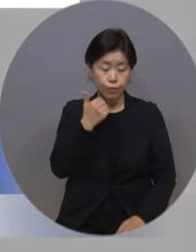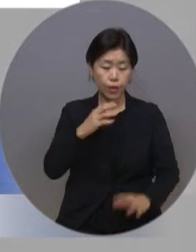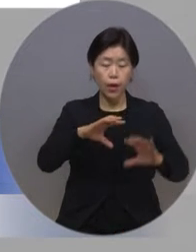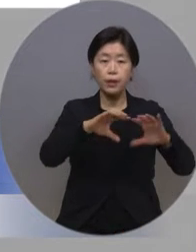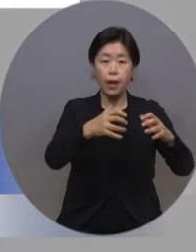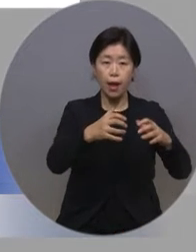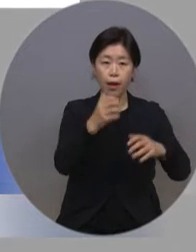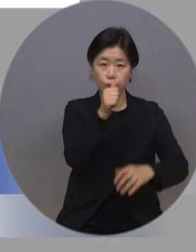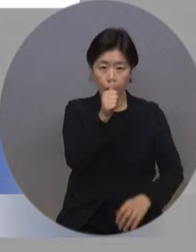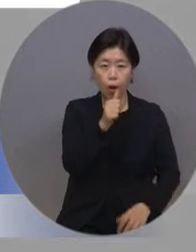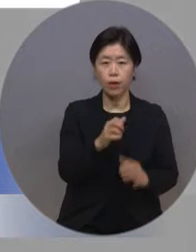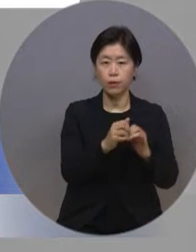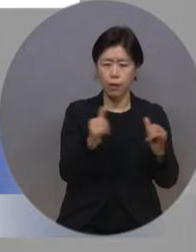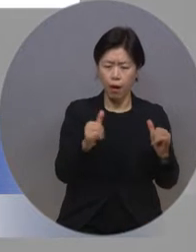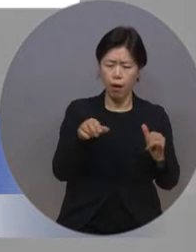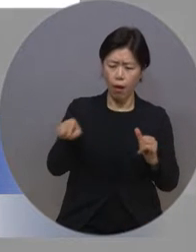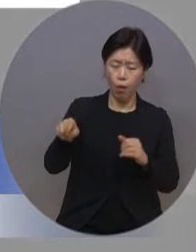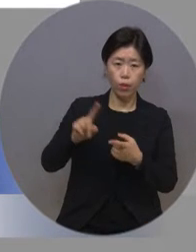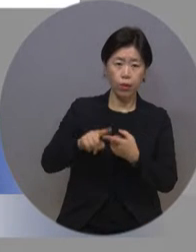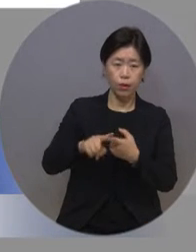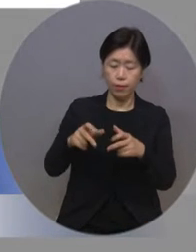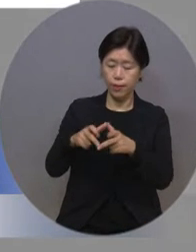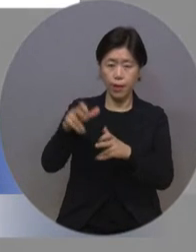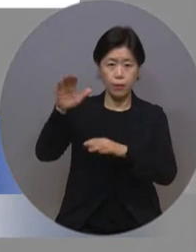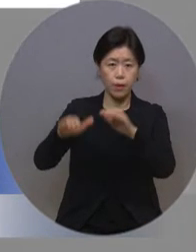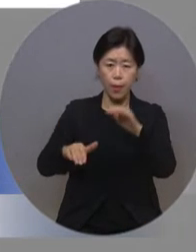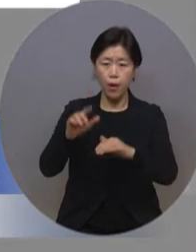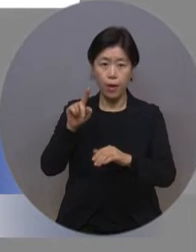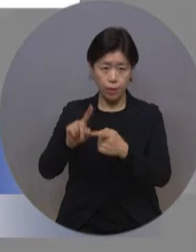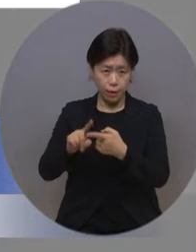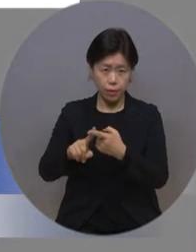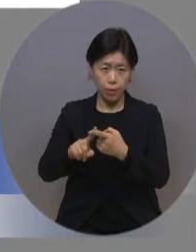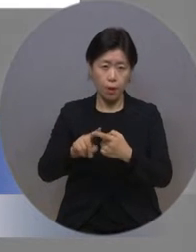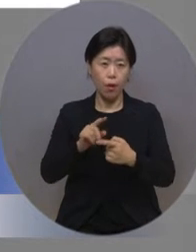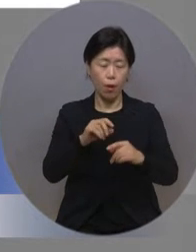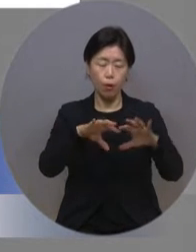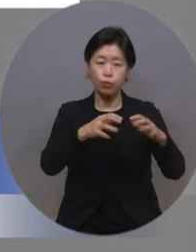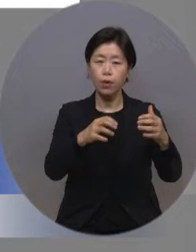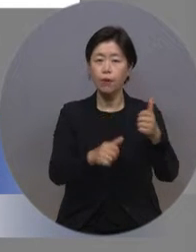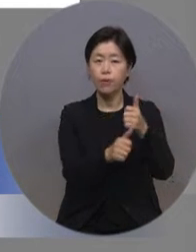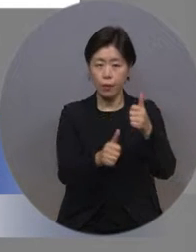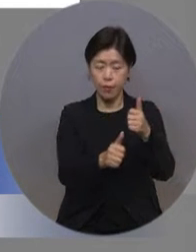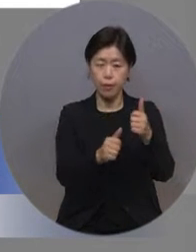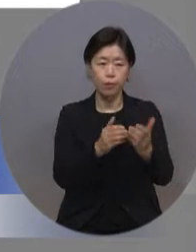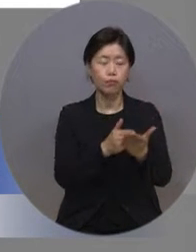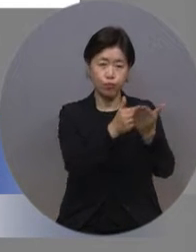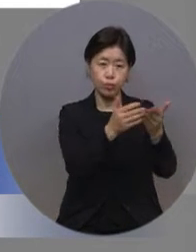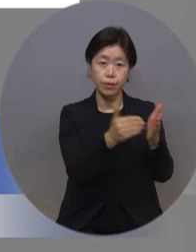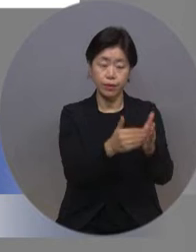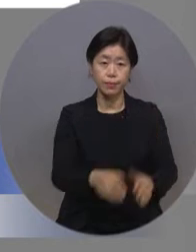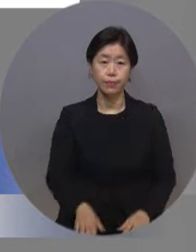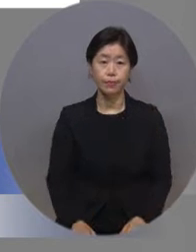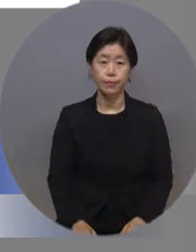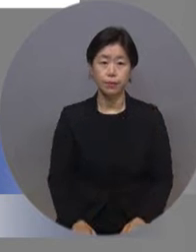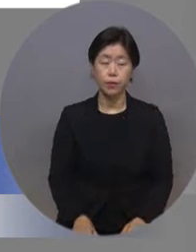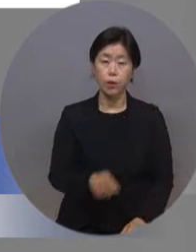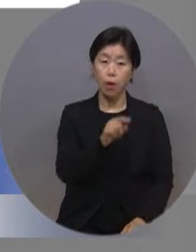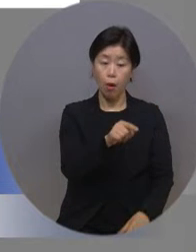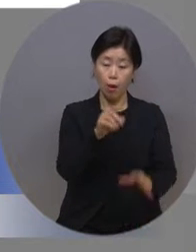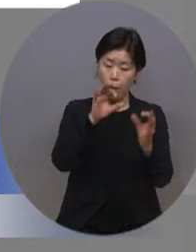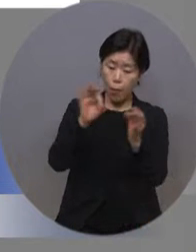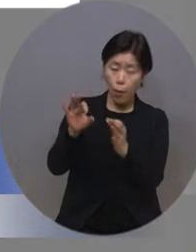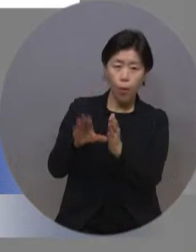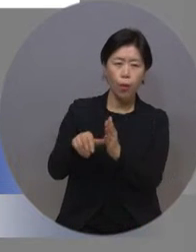해당 사안을 차별행이라고 국가인권위원회 진정을 했습니다 이와 관련해 인권위는 차별행이라는 판단을